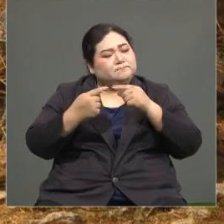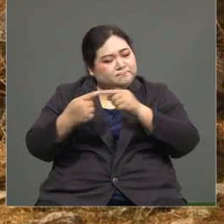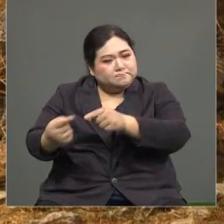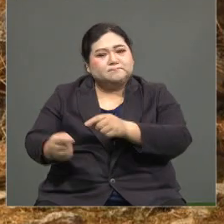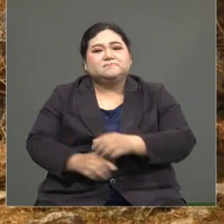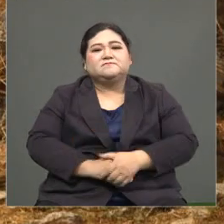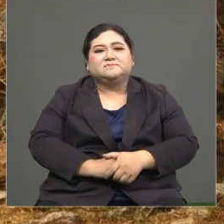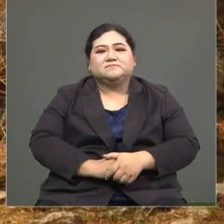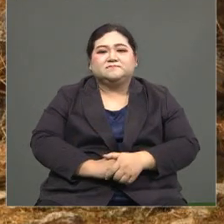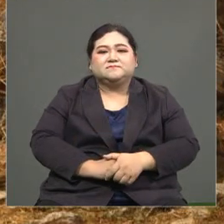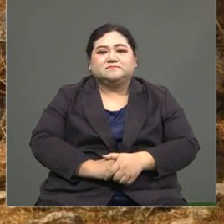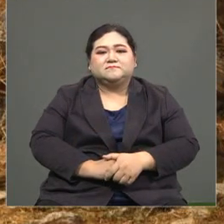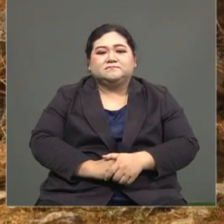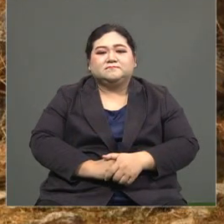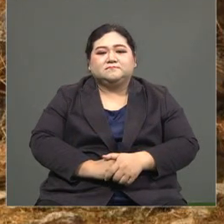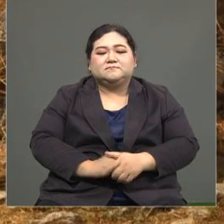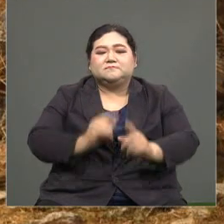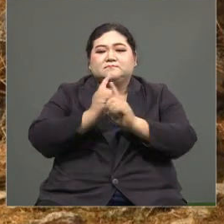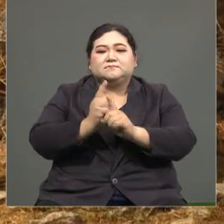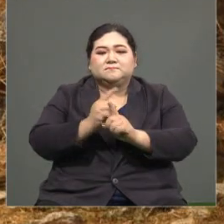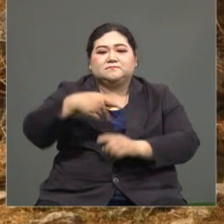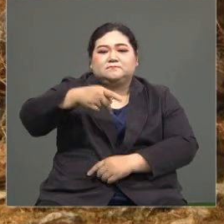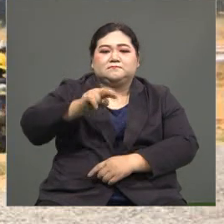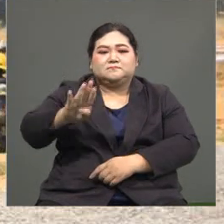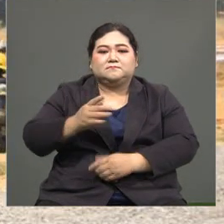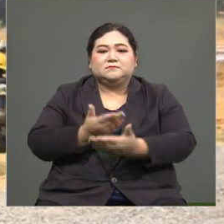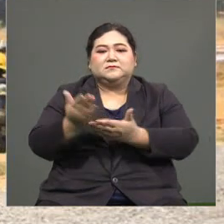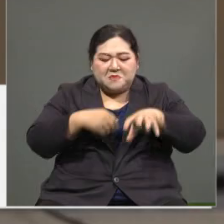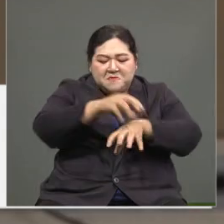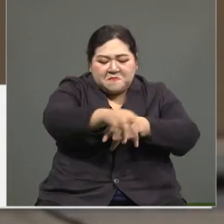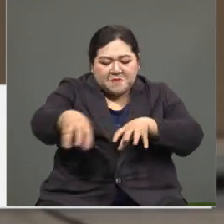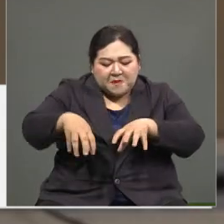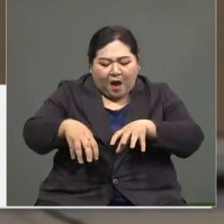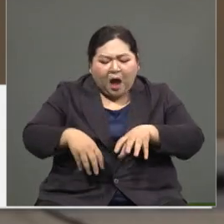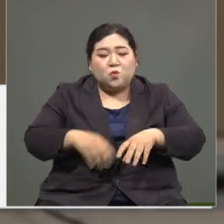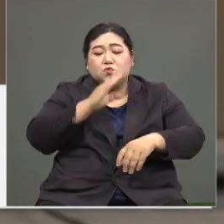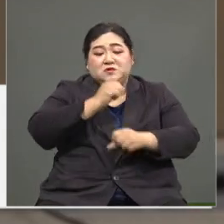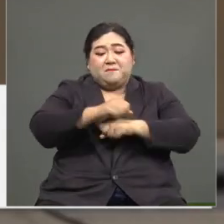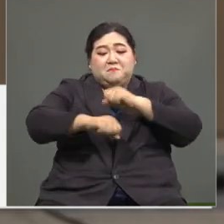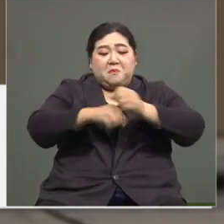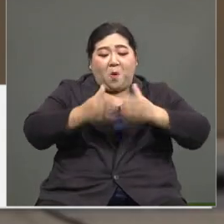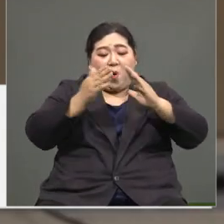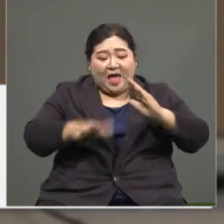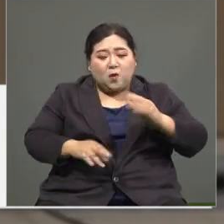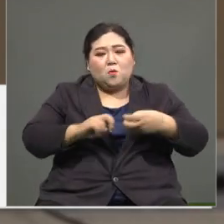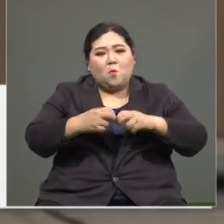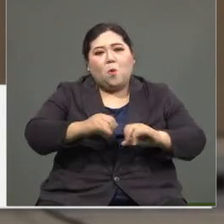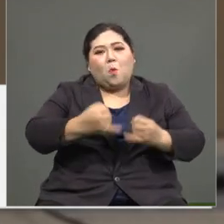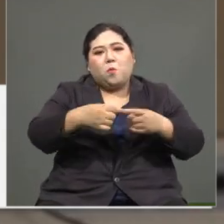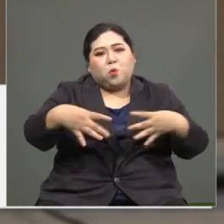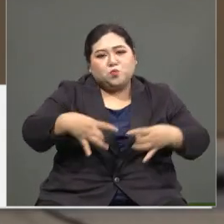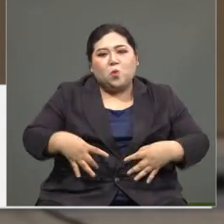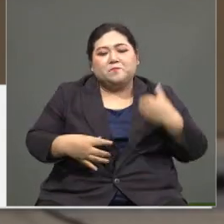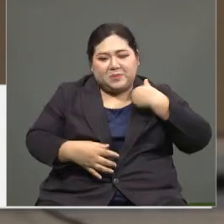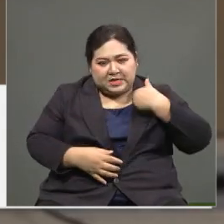ทางกรุงเทพมหานครชี้แจงกรณีย้ายพื้นที่ก่อสร้างศูนย์ฝึกดับเพลิงจากสามพรานจังหวัดนครปฐมนะคะมาอยู่ที่หนองจอกหลังเอกชนผู้รับเ